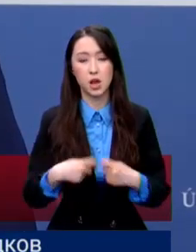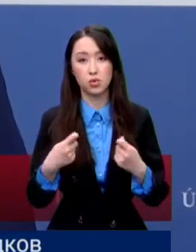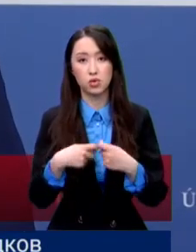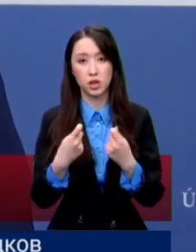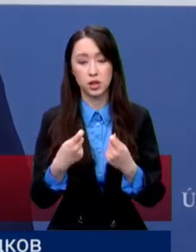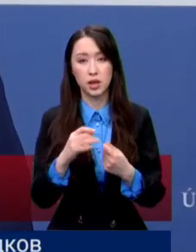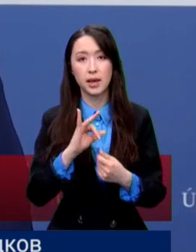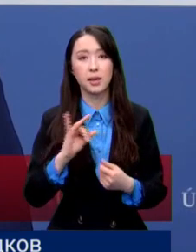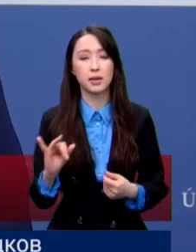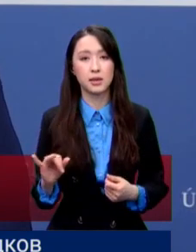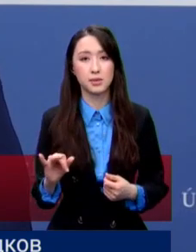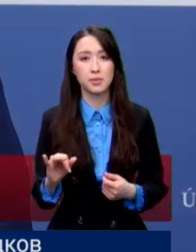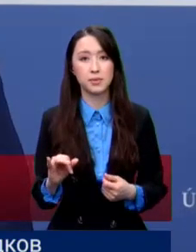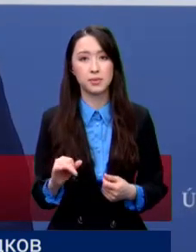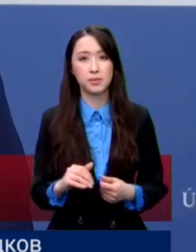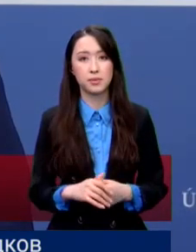нарушения. И